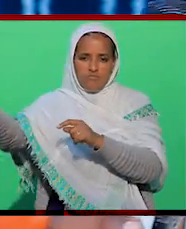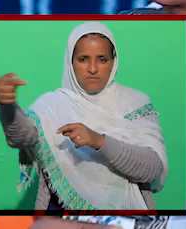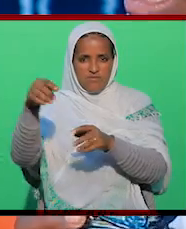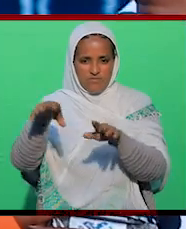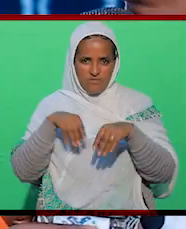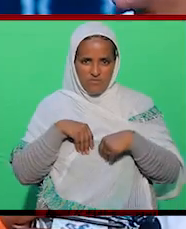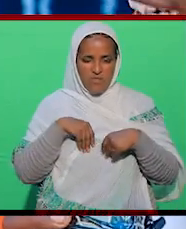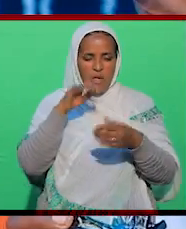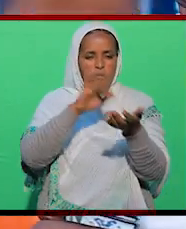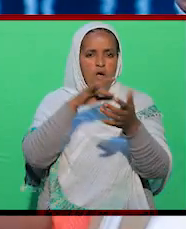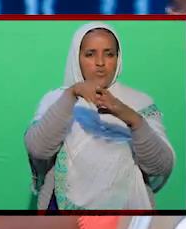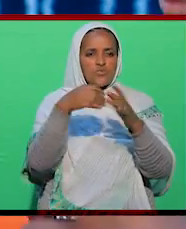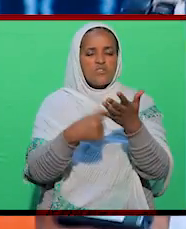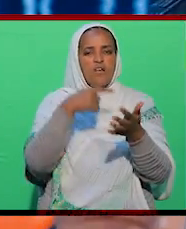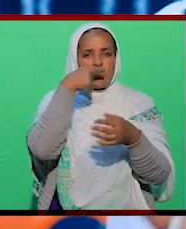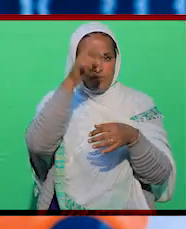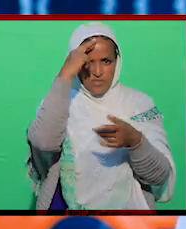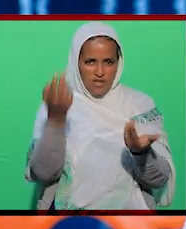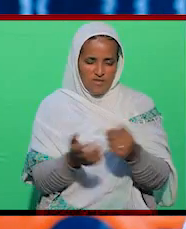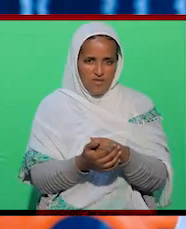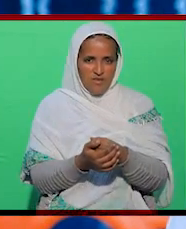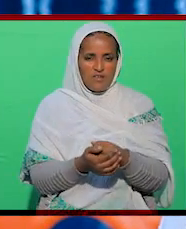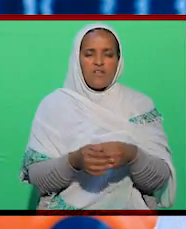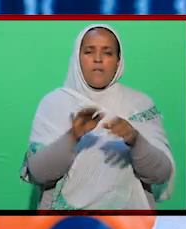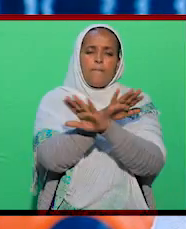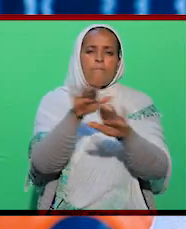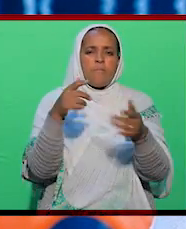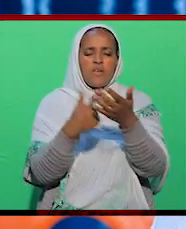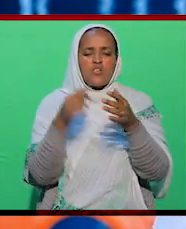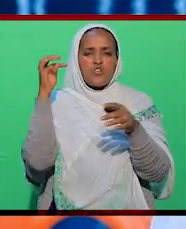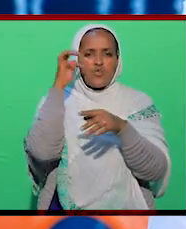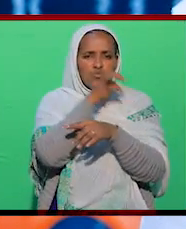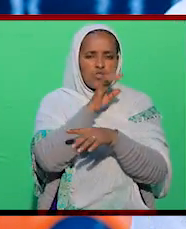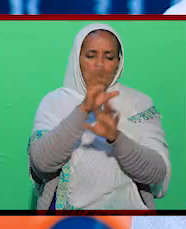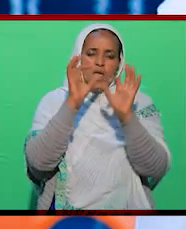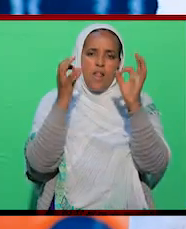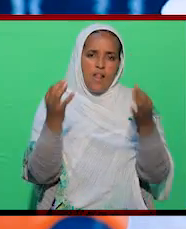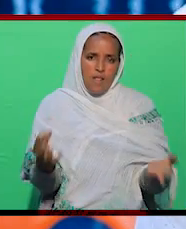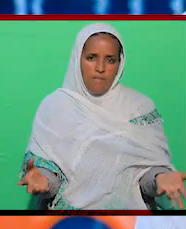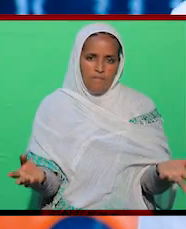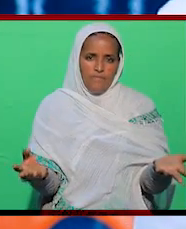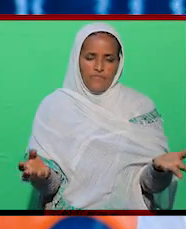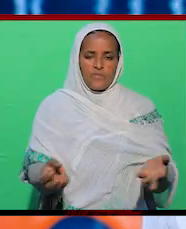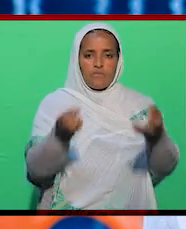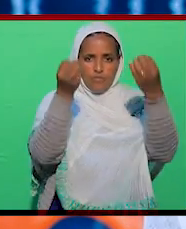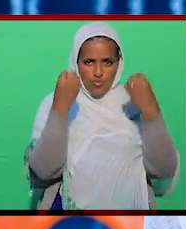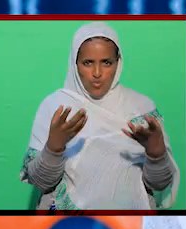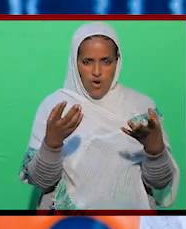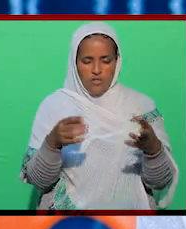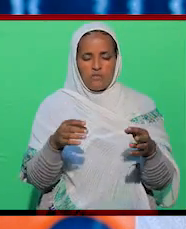እሱ ግን በተዘዋዋሪ ተቀብለው ነው ገዴ የምትባል ሰው እዚህ መካከል አለ ብለው ማለት ይሄ በቃ ሐሰት ነው።